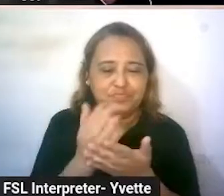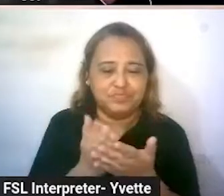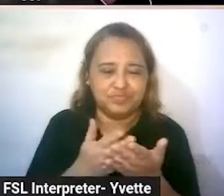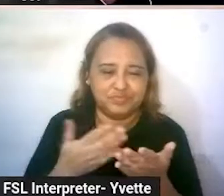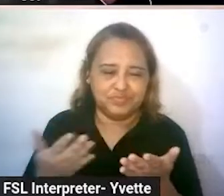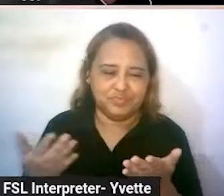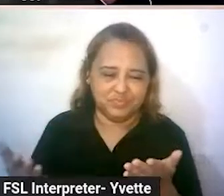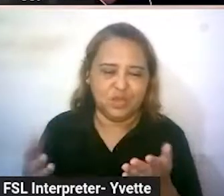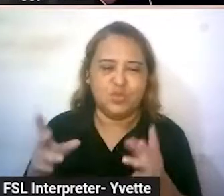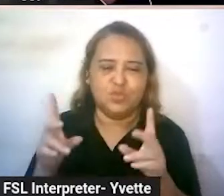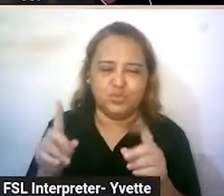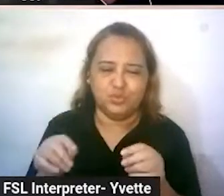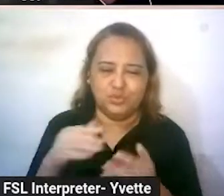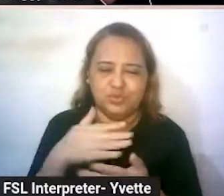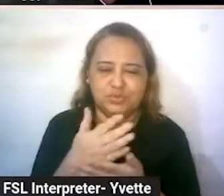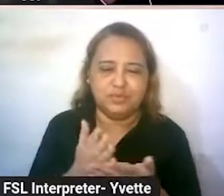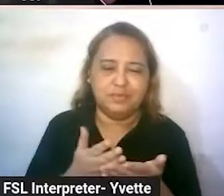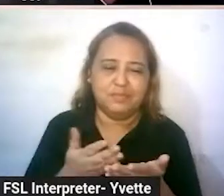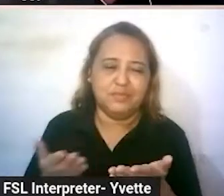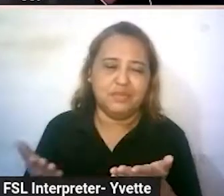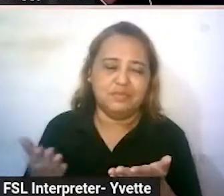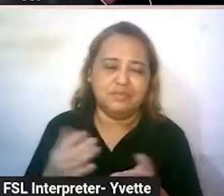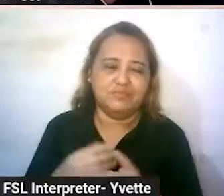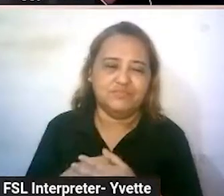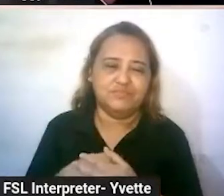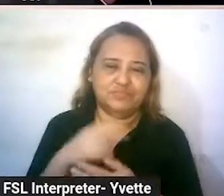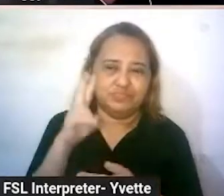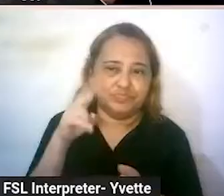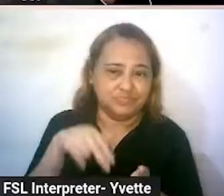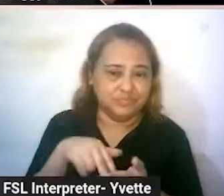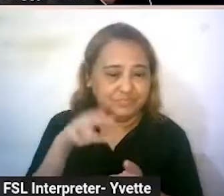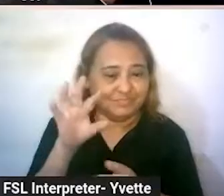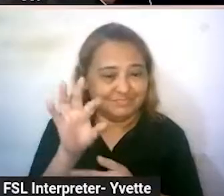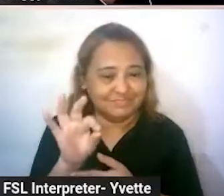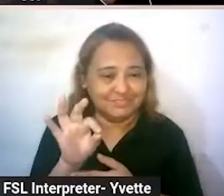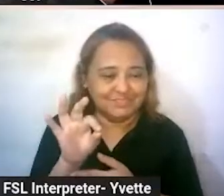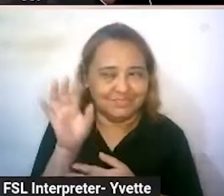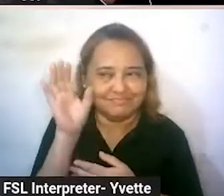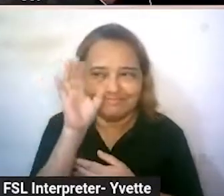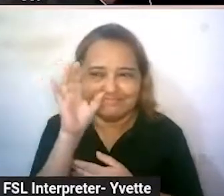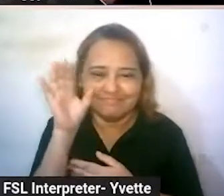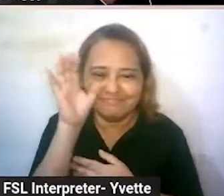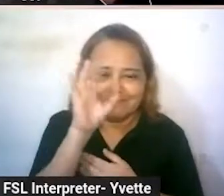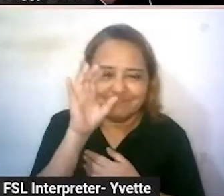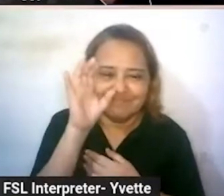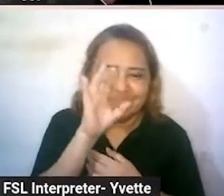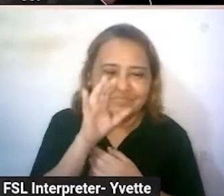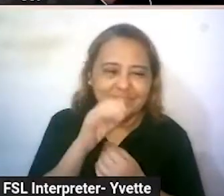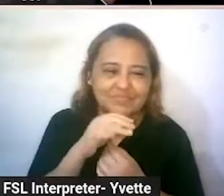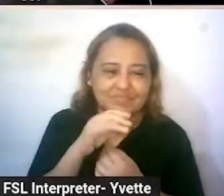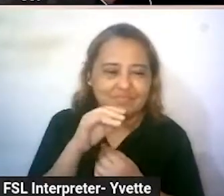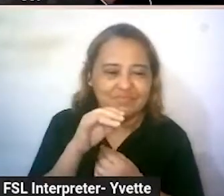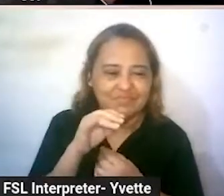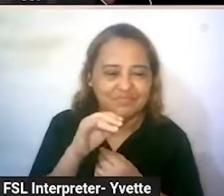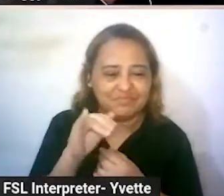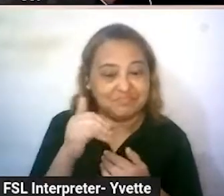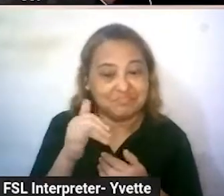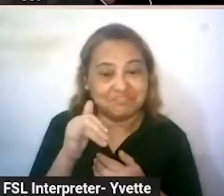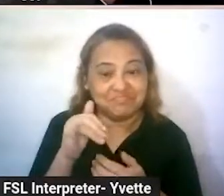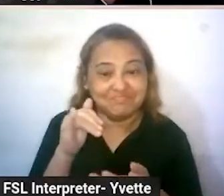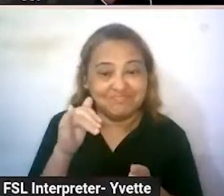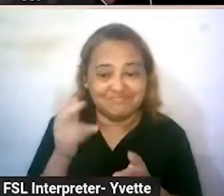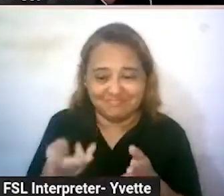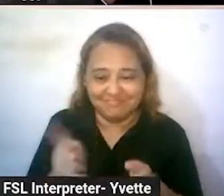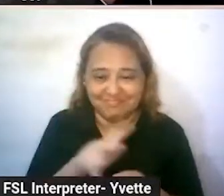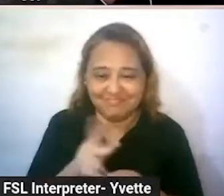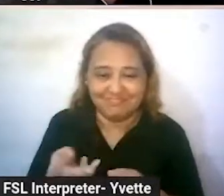do something. So 2009, naghanap-hanap na ako dun sa Yellow Pages 5. So tumitigil na ako